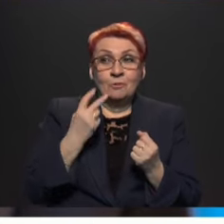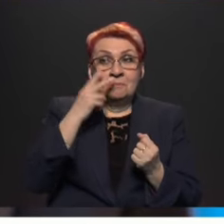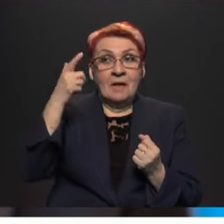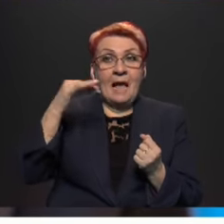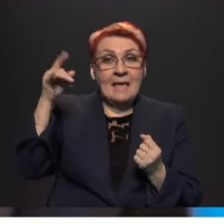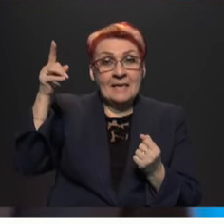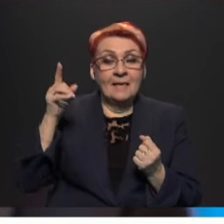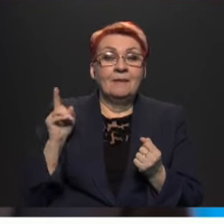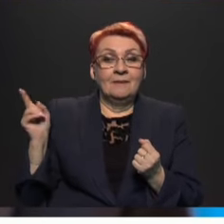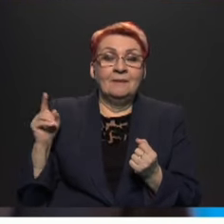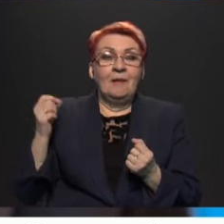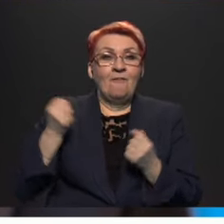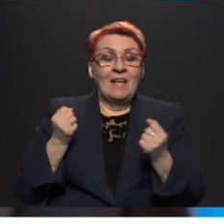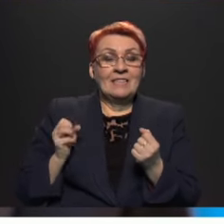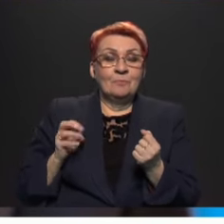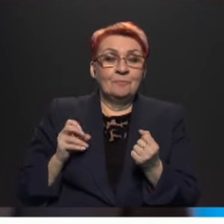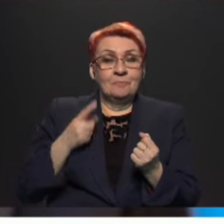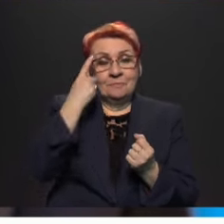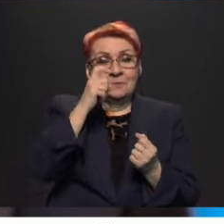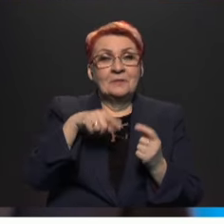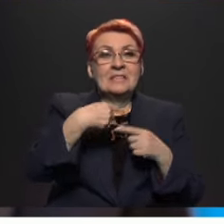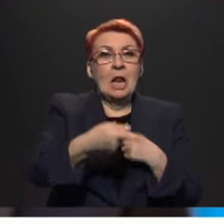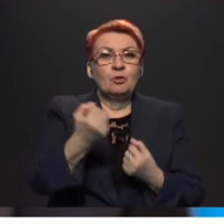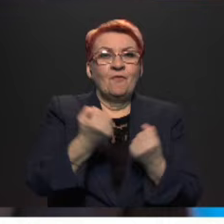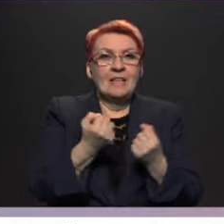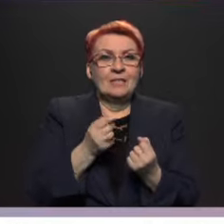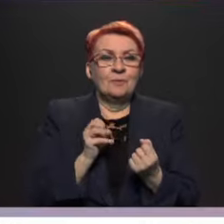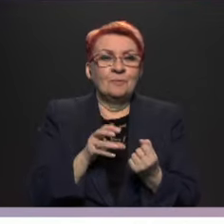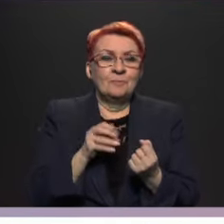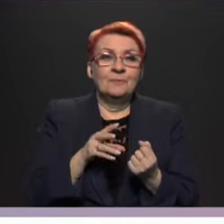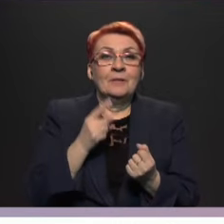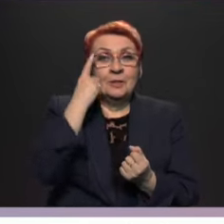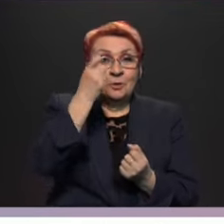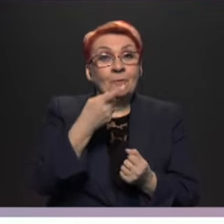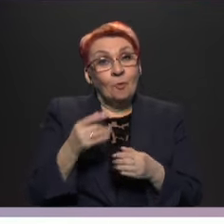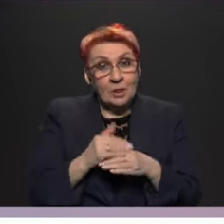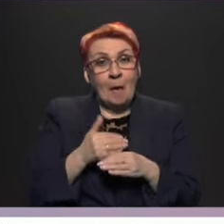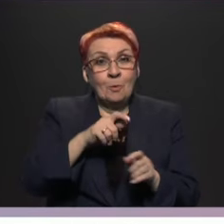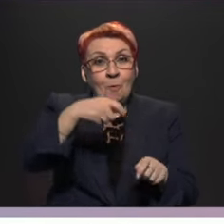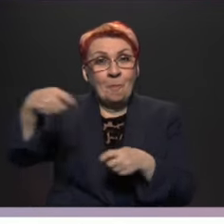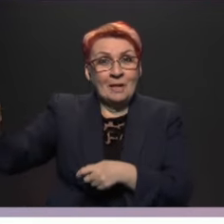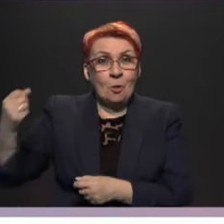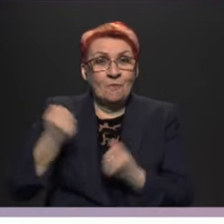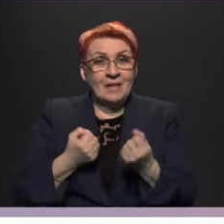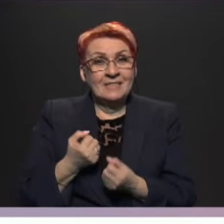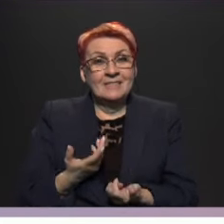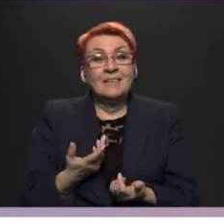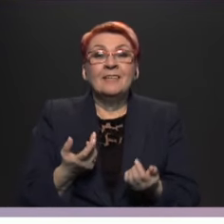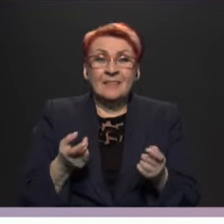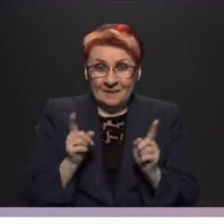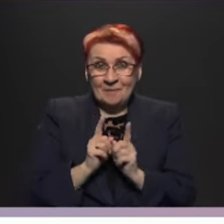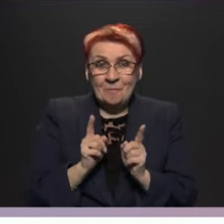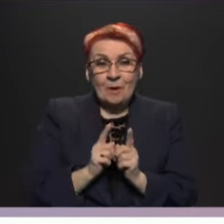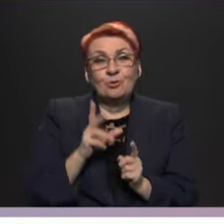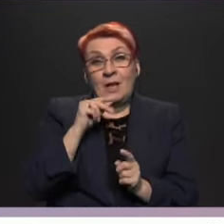тоже во всем, да, это есть малый такой пример, но он во многом проявляется в жизни, когда друг другу